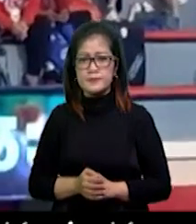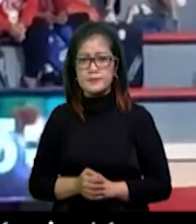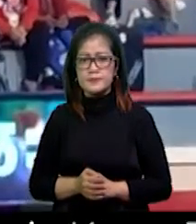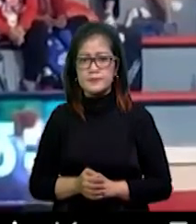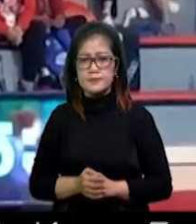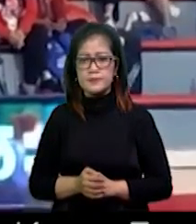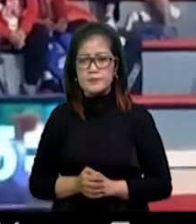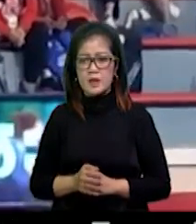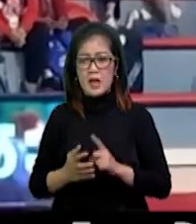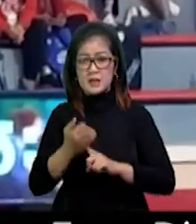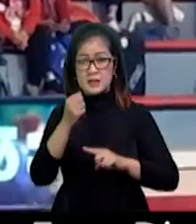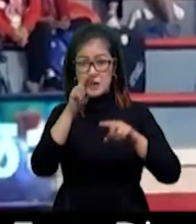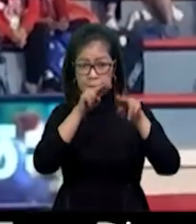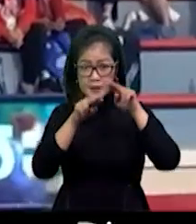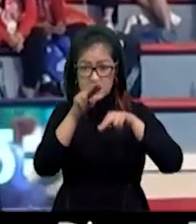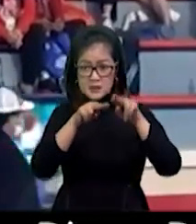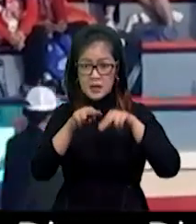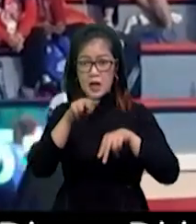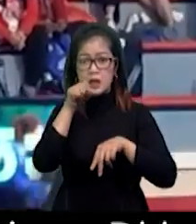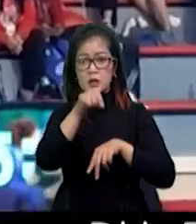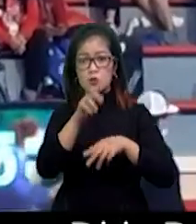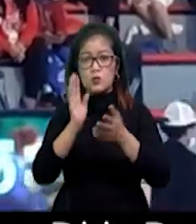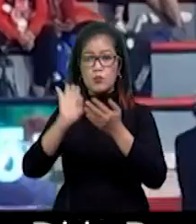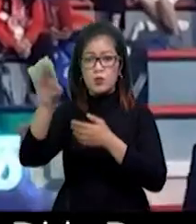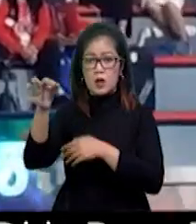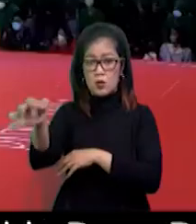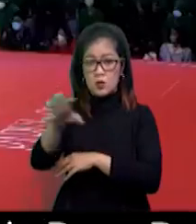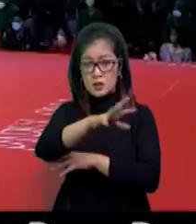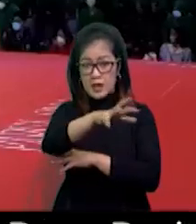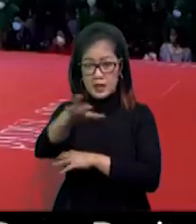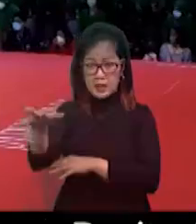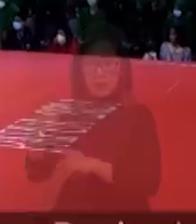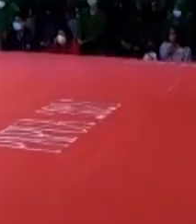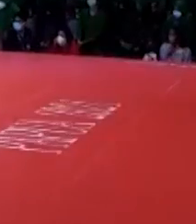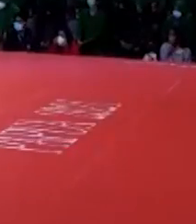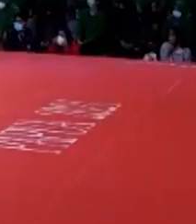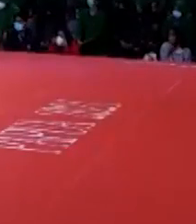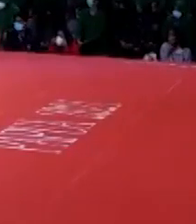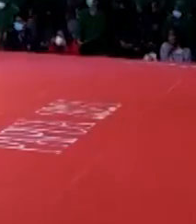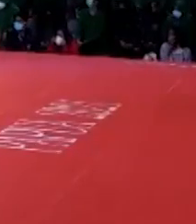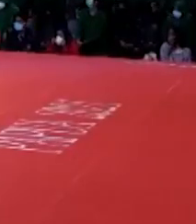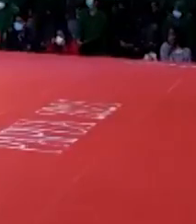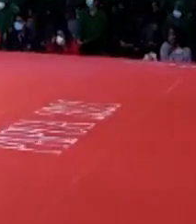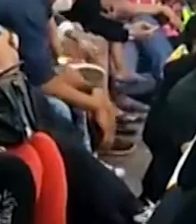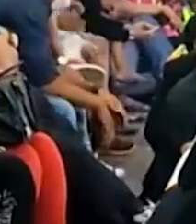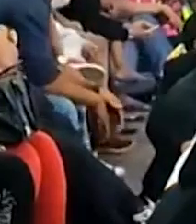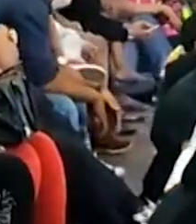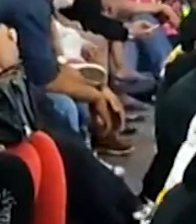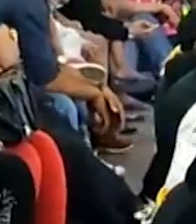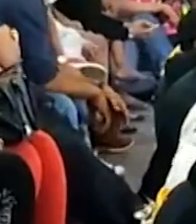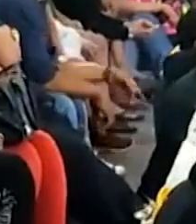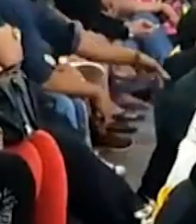Hasil pemeriksaan 13 atlet yang hendak kembali ke daerah asalnya positif COVID-19. Walau dinyatakan positif, seluruhnya dalam kondisi baik dan tanpa